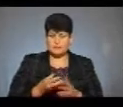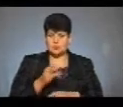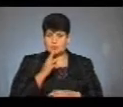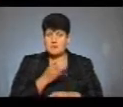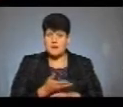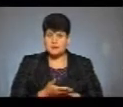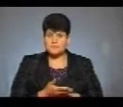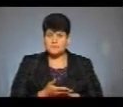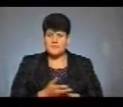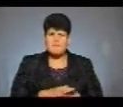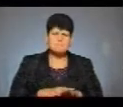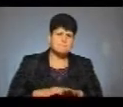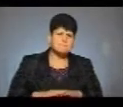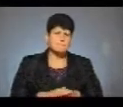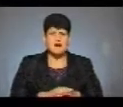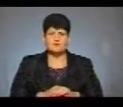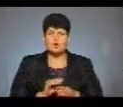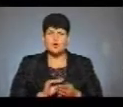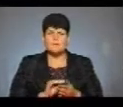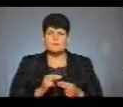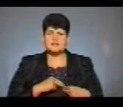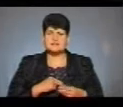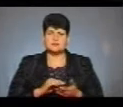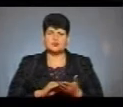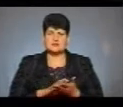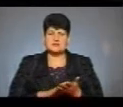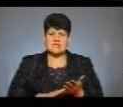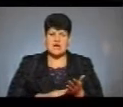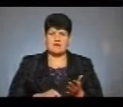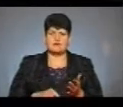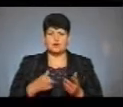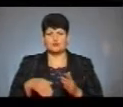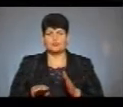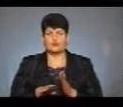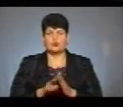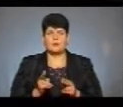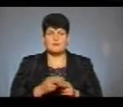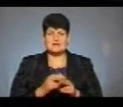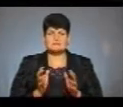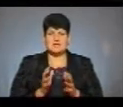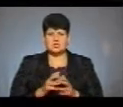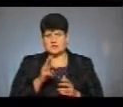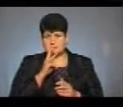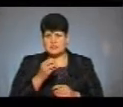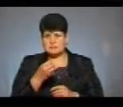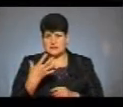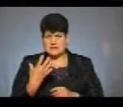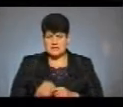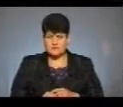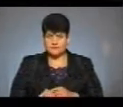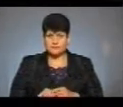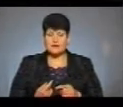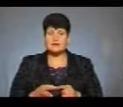плати, масово працівники пишуть заяви, йдуть відпустку без збереження заробітної плати на 15 днів. Календарних.